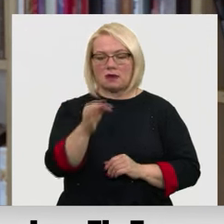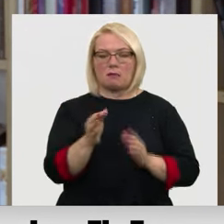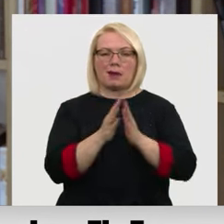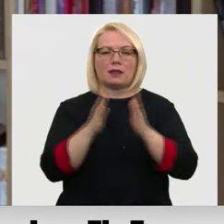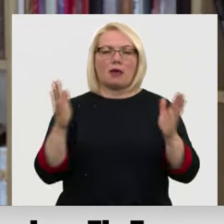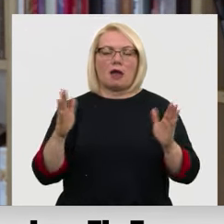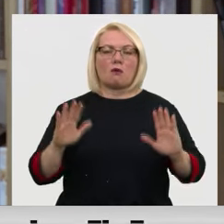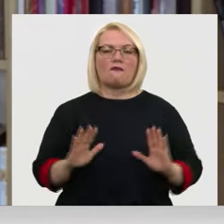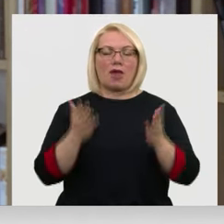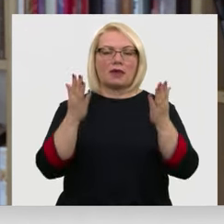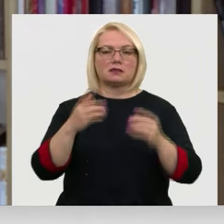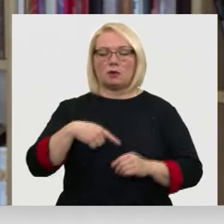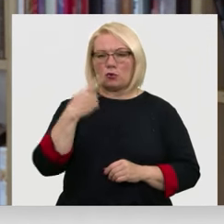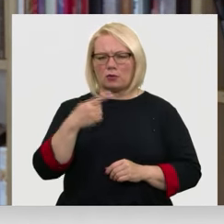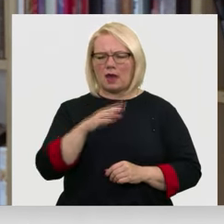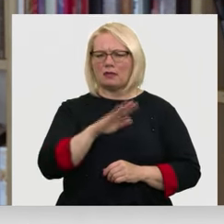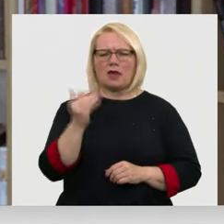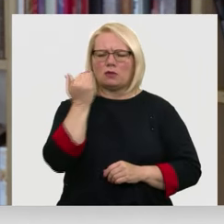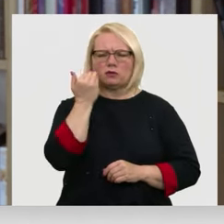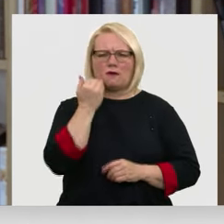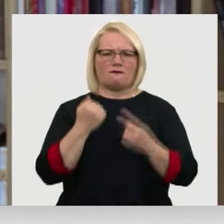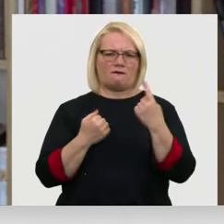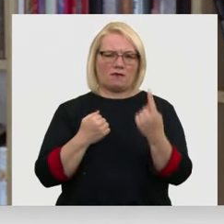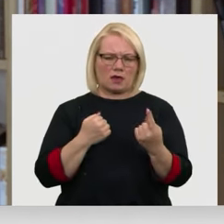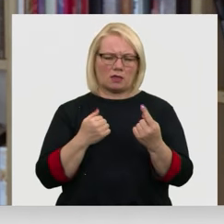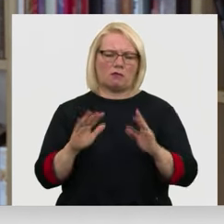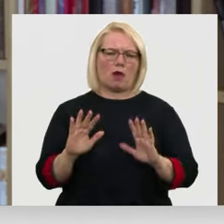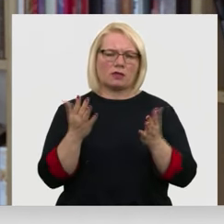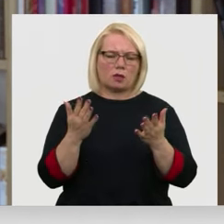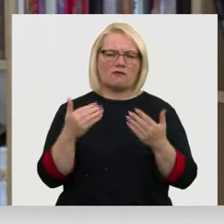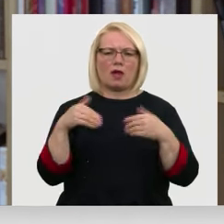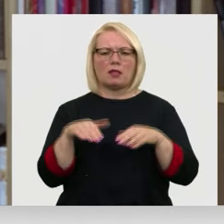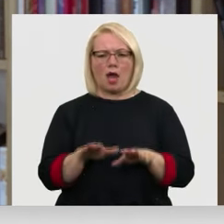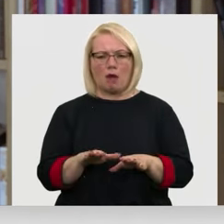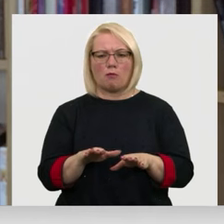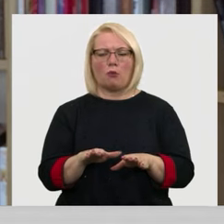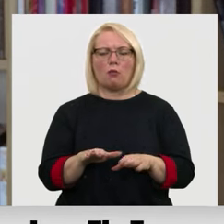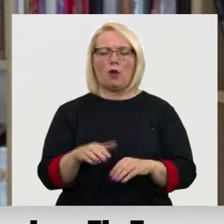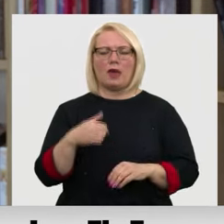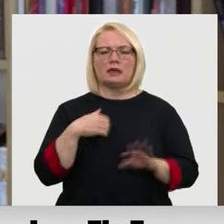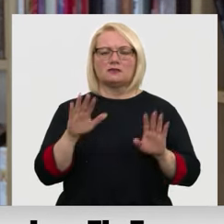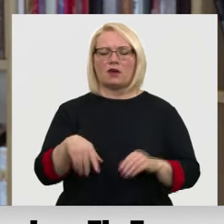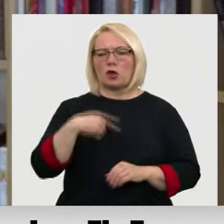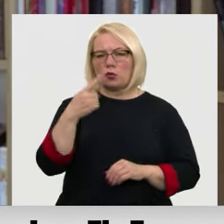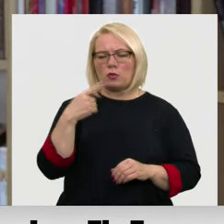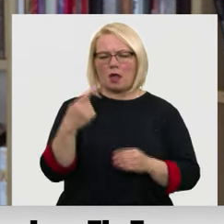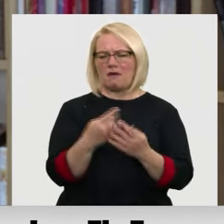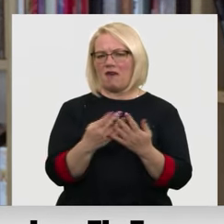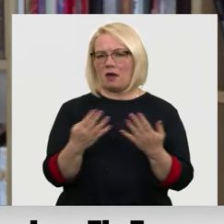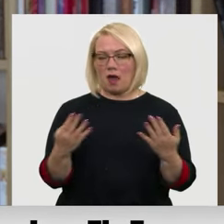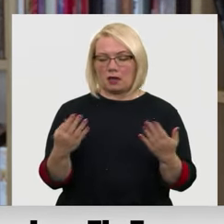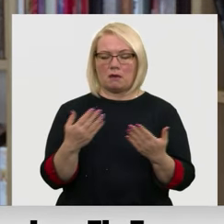runājot, es nenosauktu vienu gadījumu vai lēmumu, es varētu runāt par vairākiem.